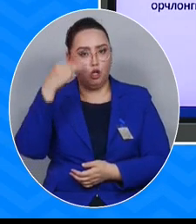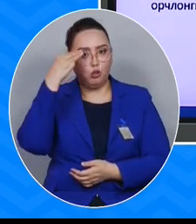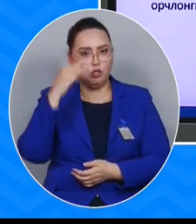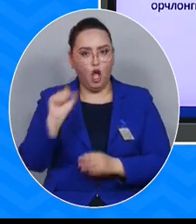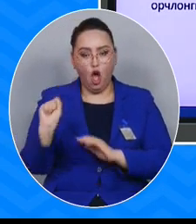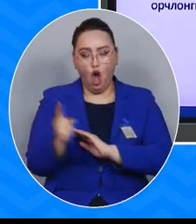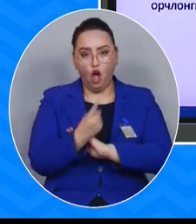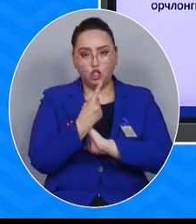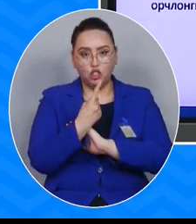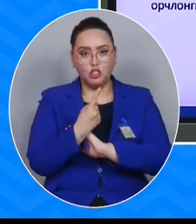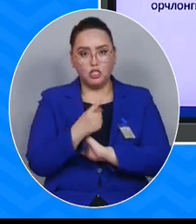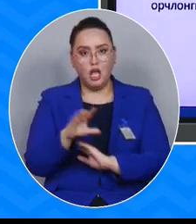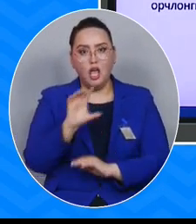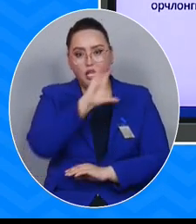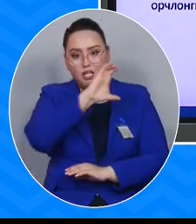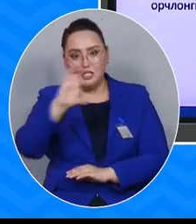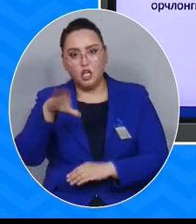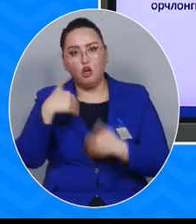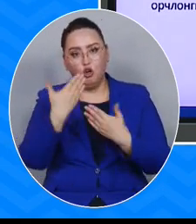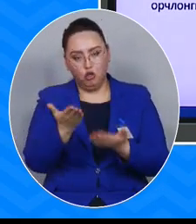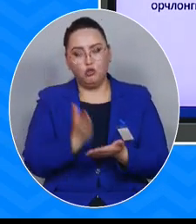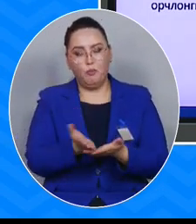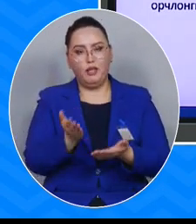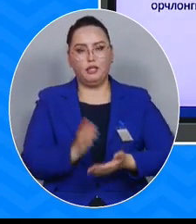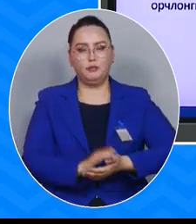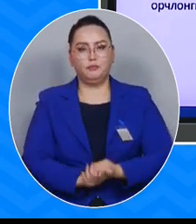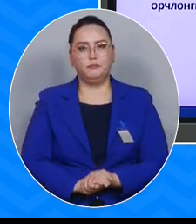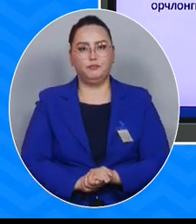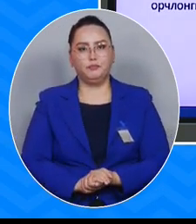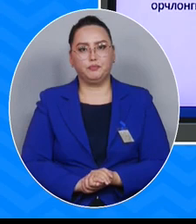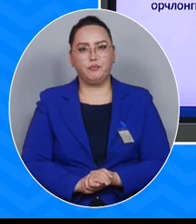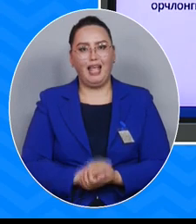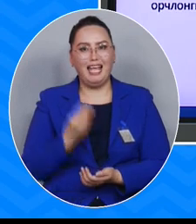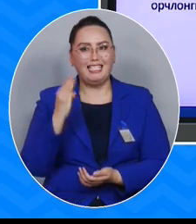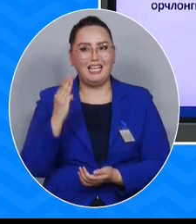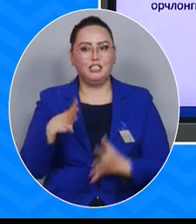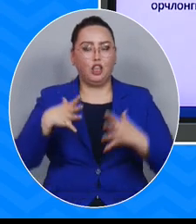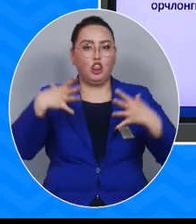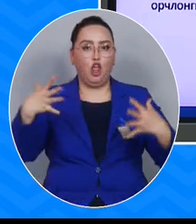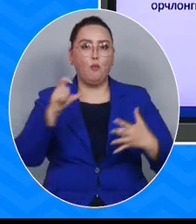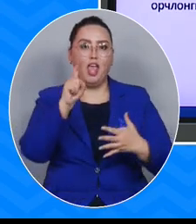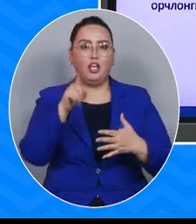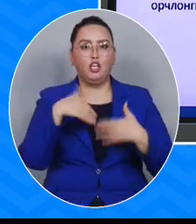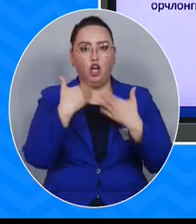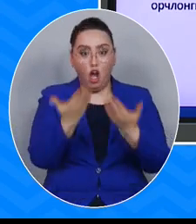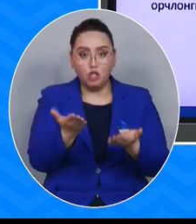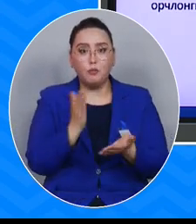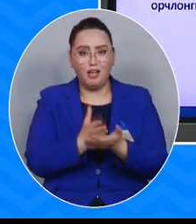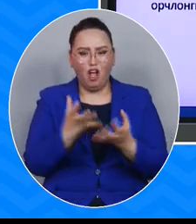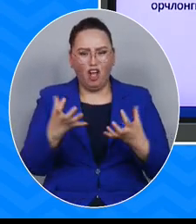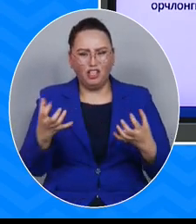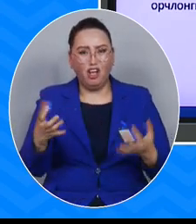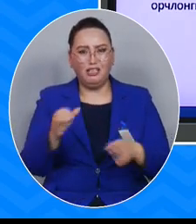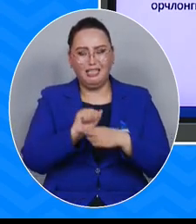хэсэг үхсэн байдаг. За яғадуы гэхэр, элдий өрінгей шалагалнан долохор нэллийан томгэмжийн ийхэ уржирдаг, маш олун далгур уржирдаг учраас,